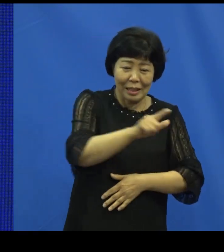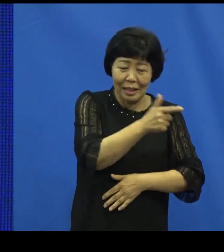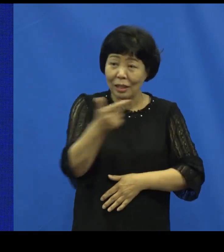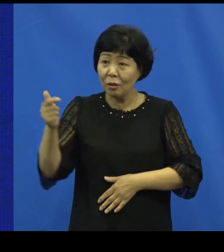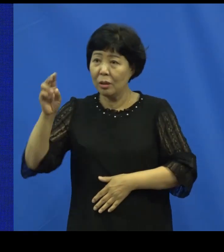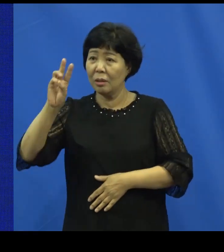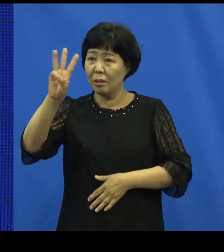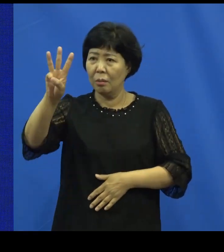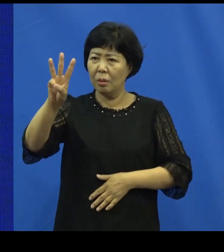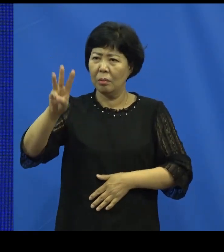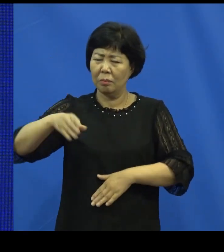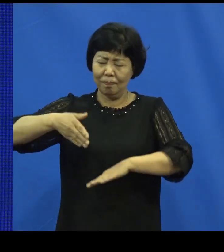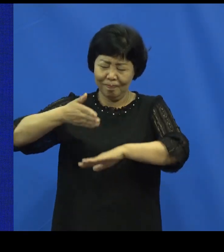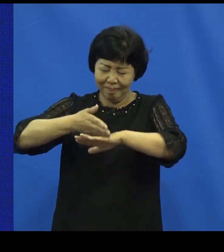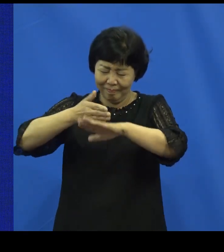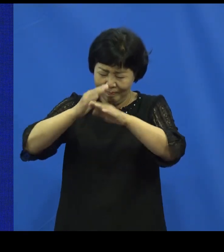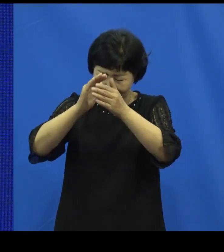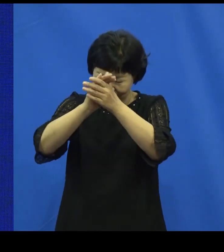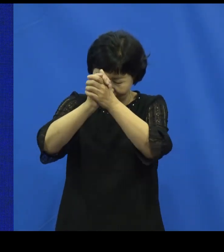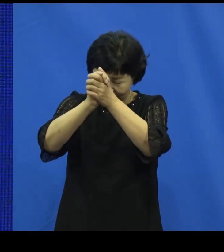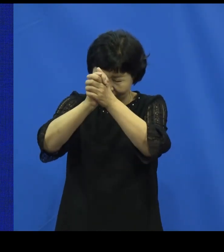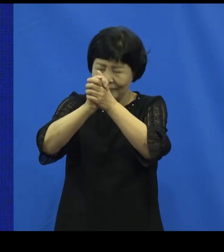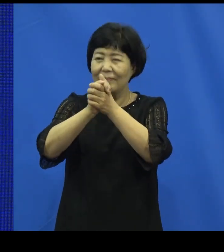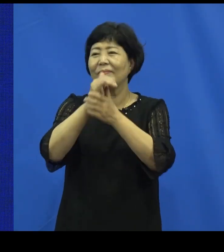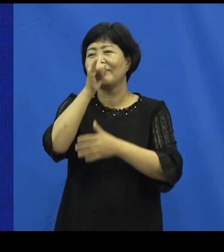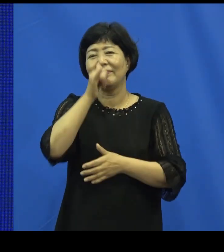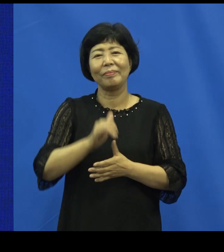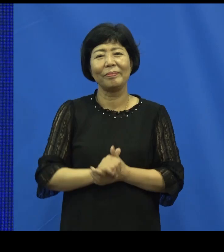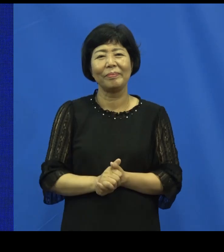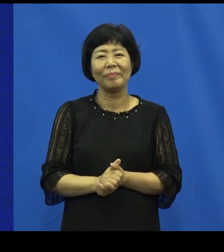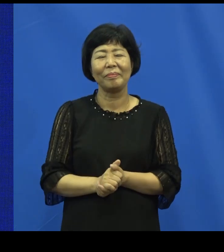예루살렘을 향하여 창문을 열고 기도한 거예요.